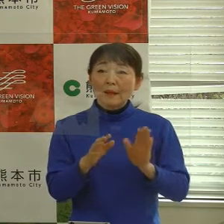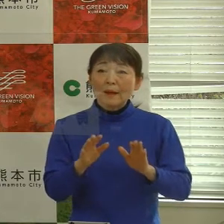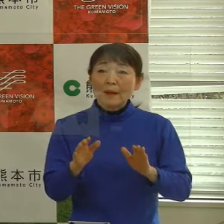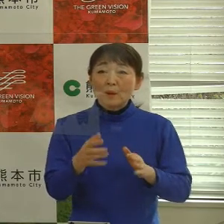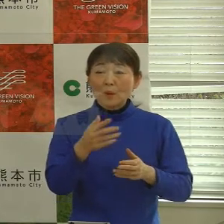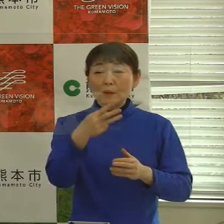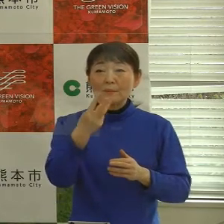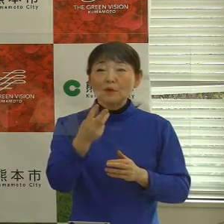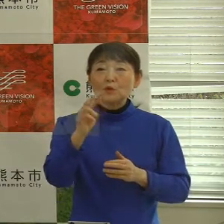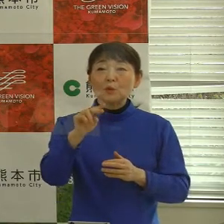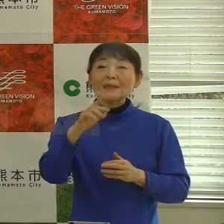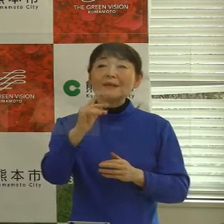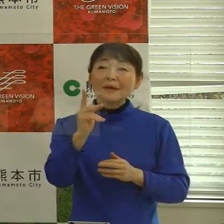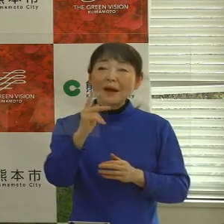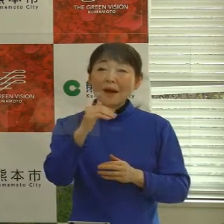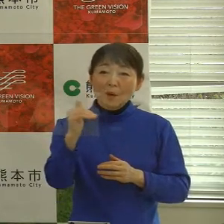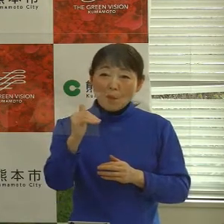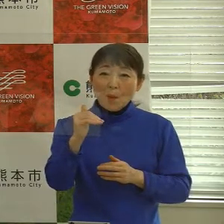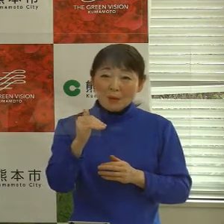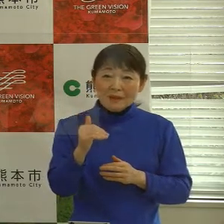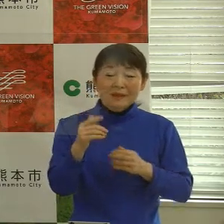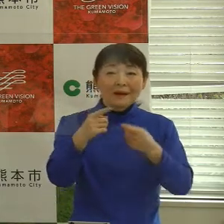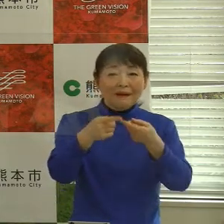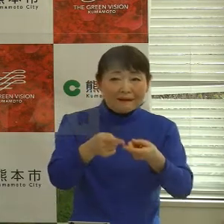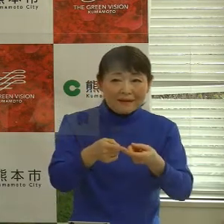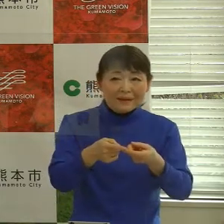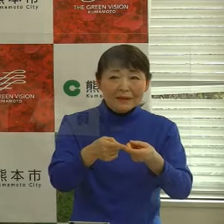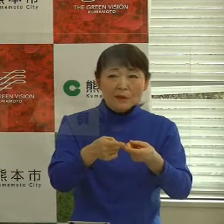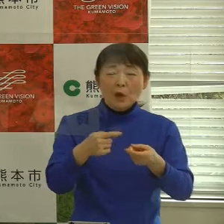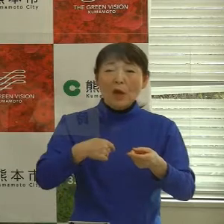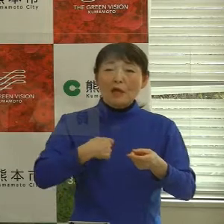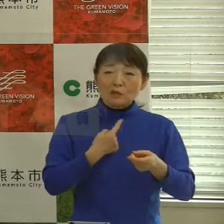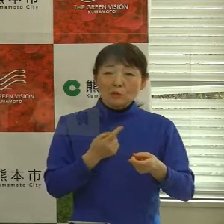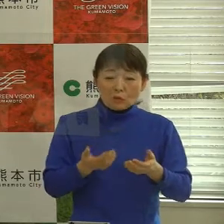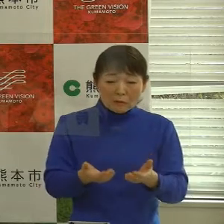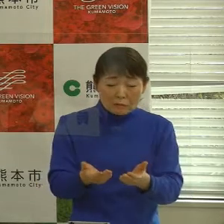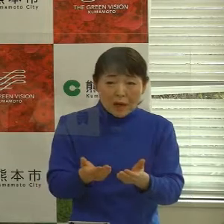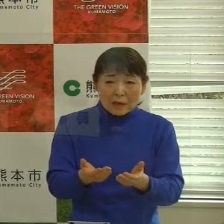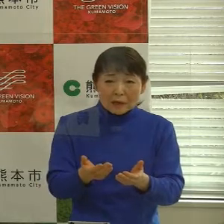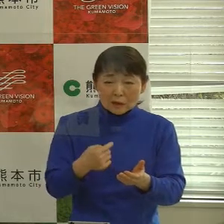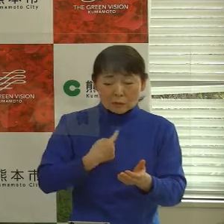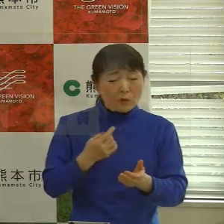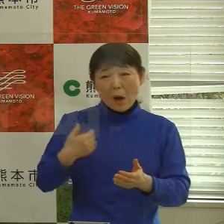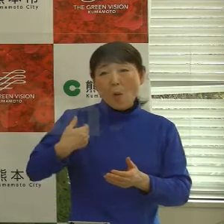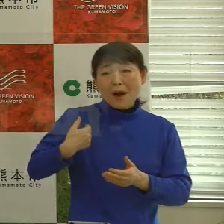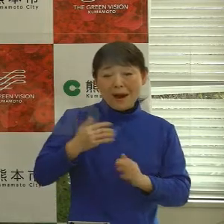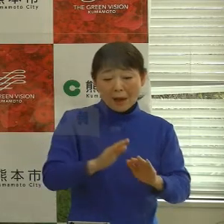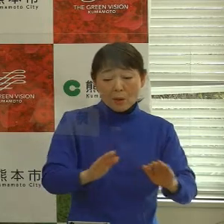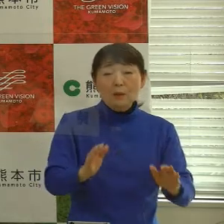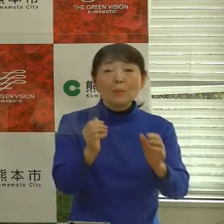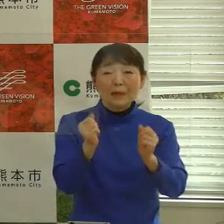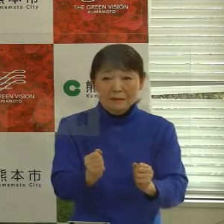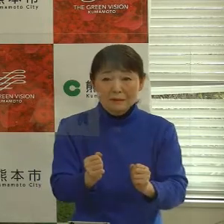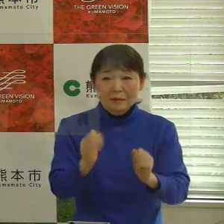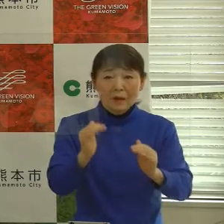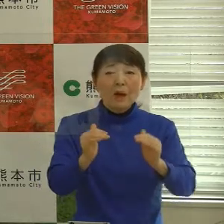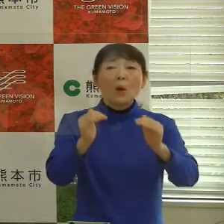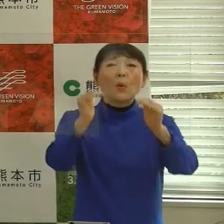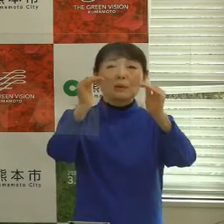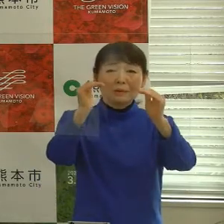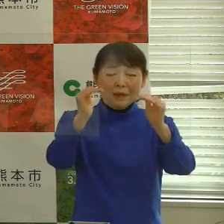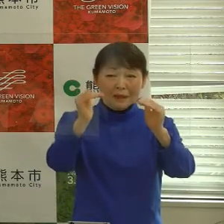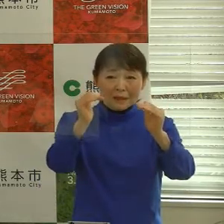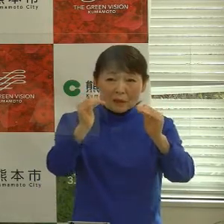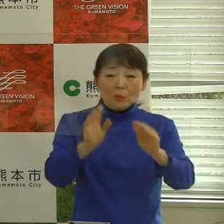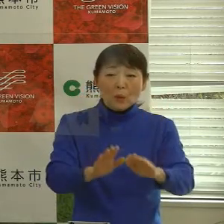までにゆりかごに入れられた子どもたちで、自分の身元がわからない子どもたちもいると思います。やがて、大人になっていく彼らに